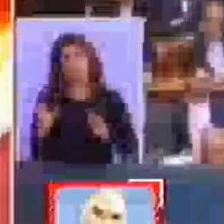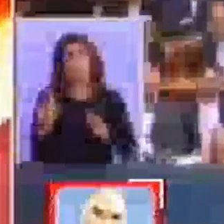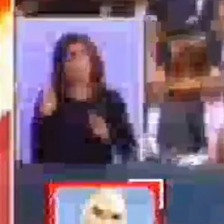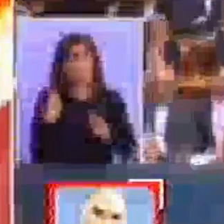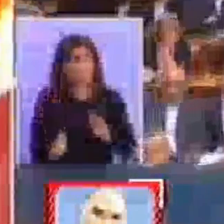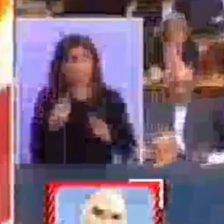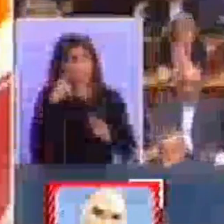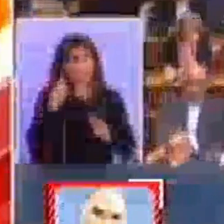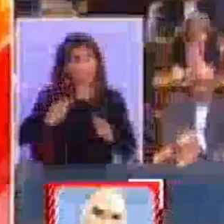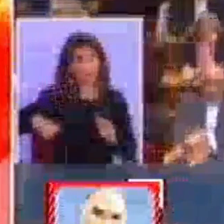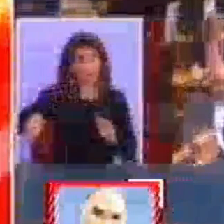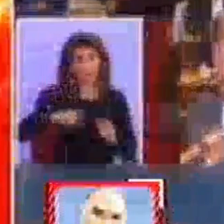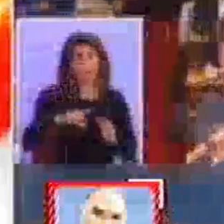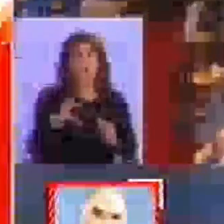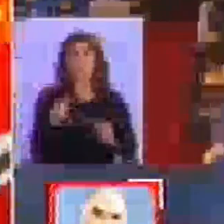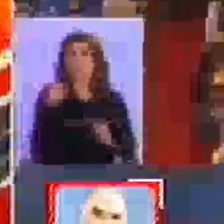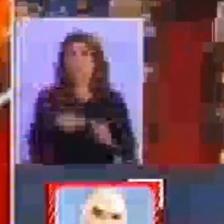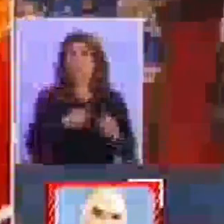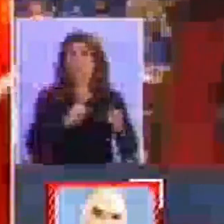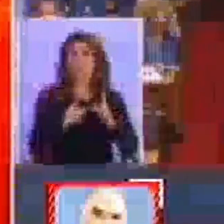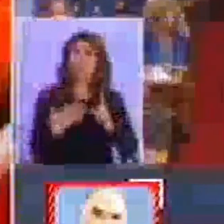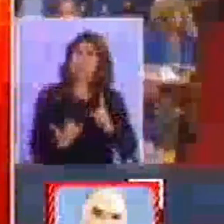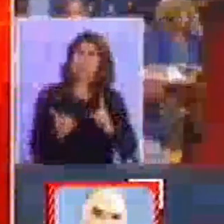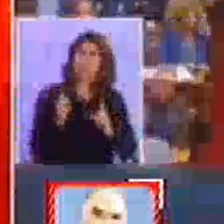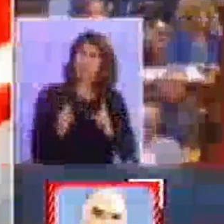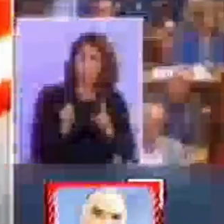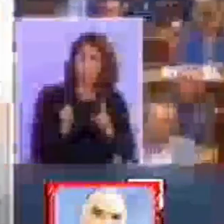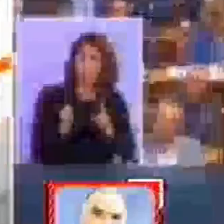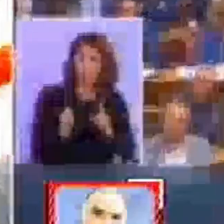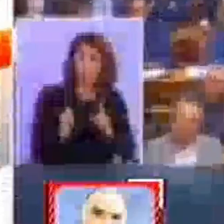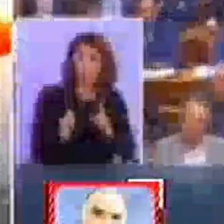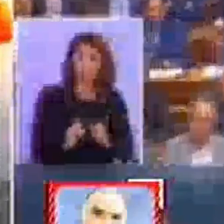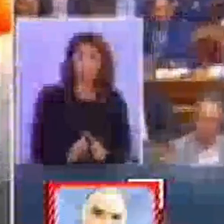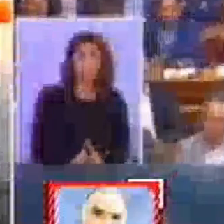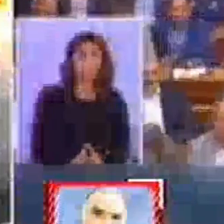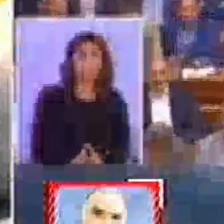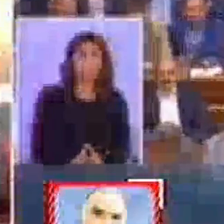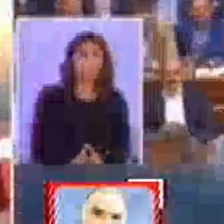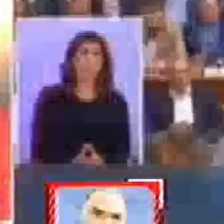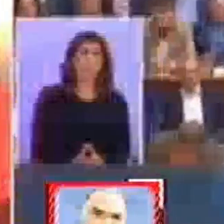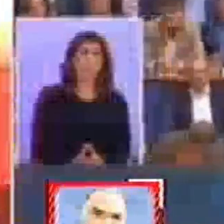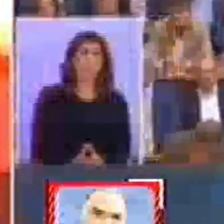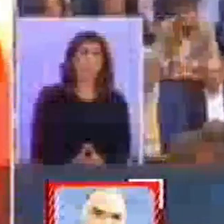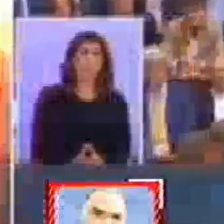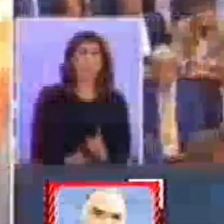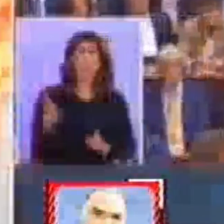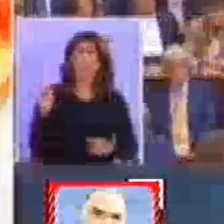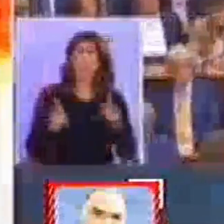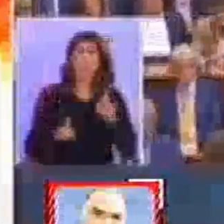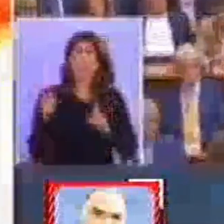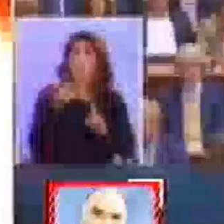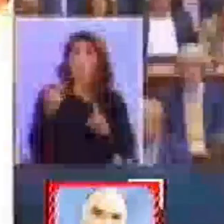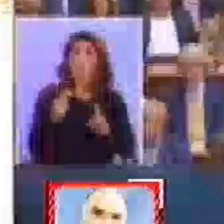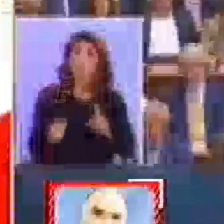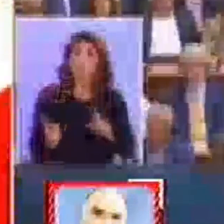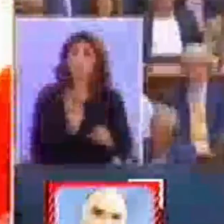μέχρι τώρα όλοι. Καθίσανε για 20 μέρες ανεξάρτητοι και μετά πήγανε από εδώ και από εκεί. Είναι η μέθοδο. Γι' αυτό μιλάω για